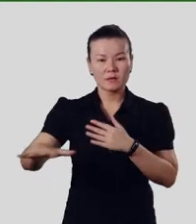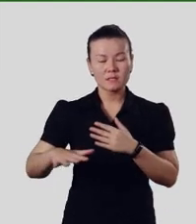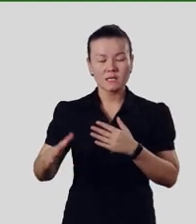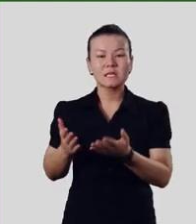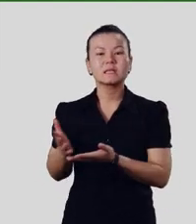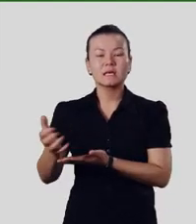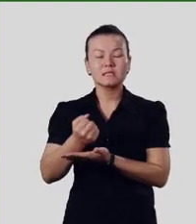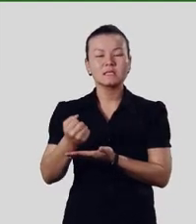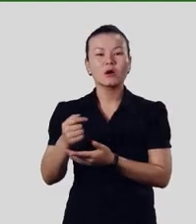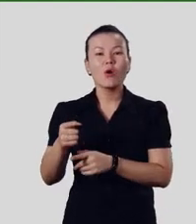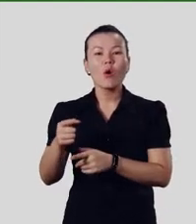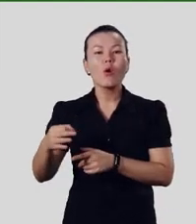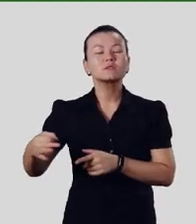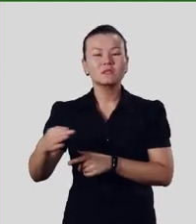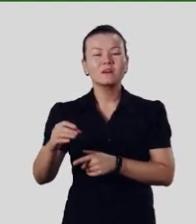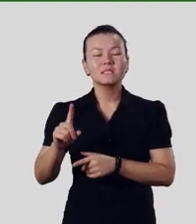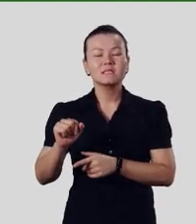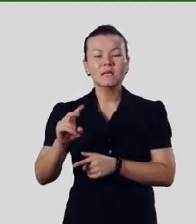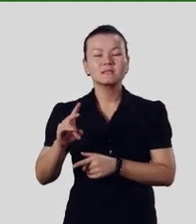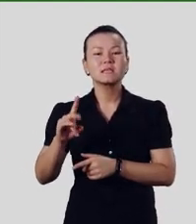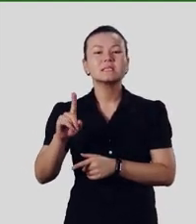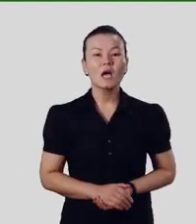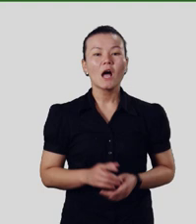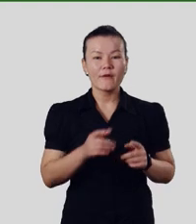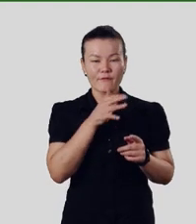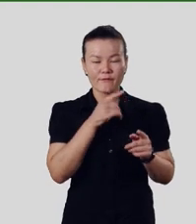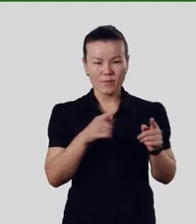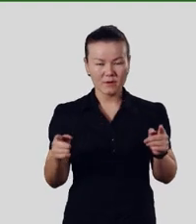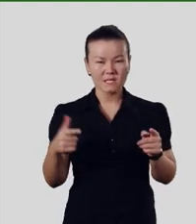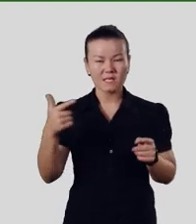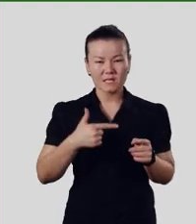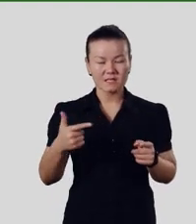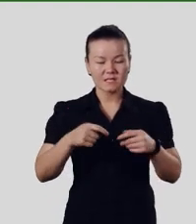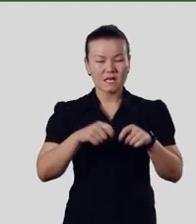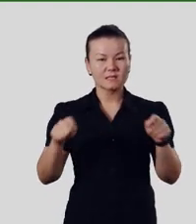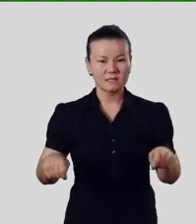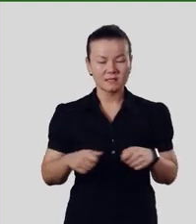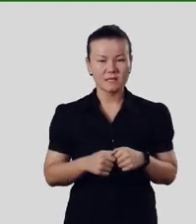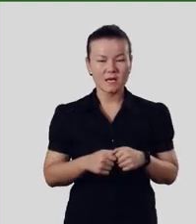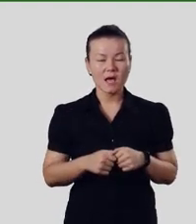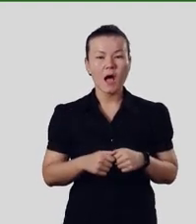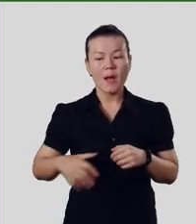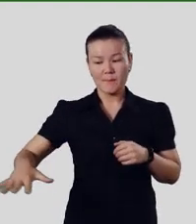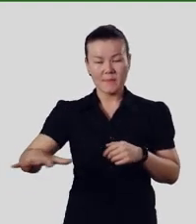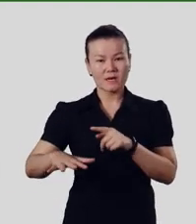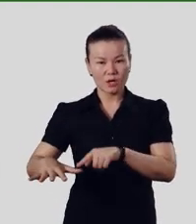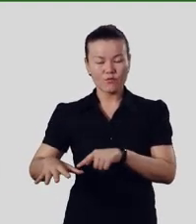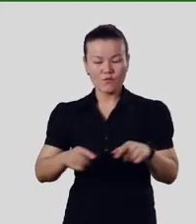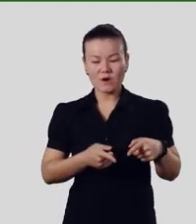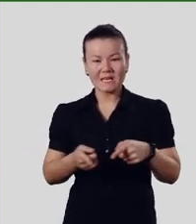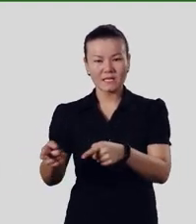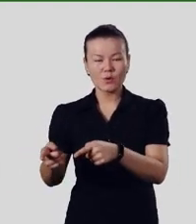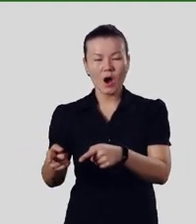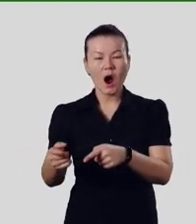острова Занзибар. В эпоху географических открытий береговую линию